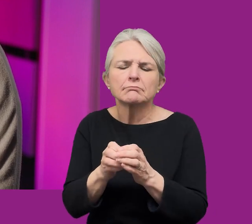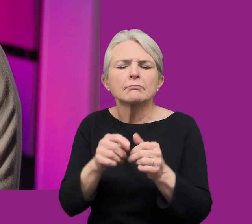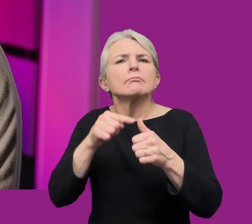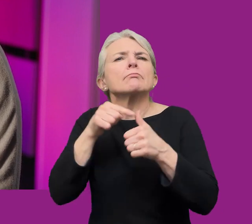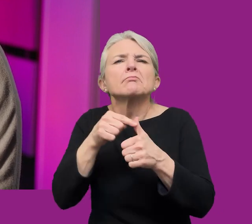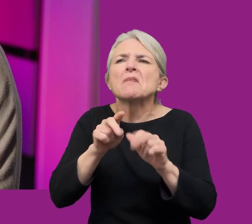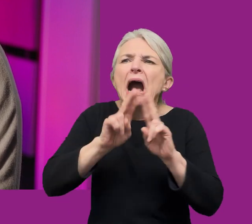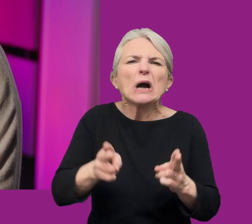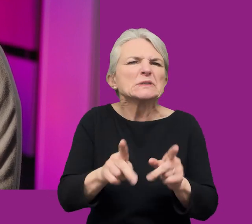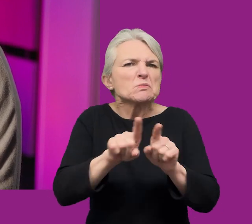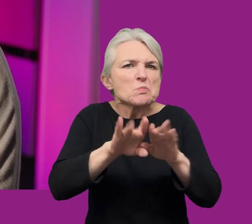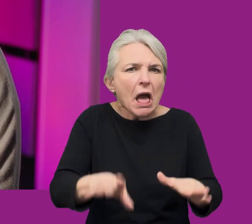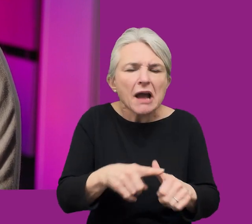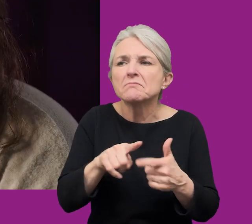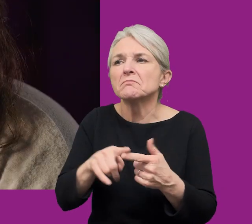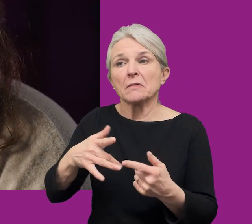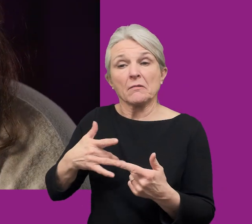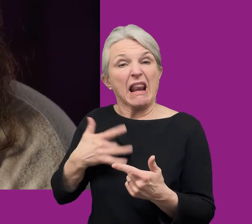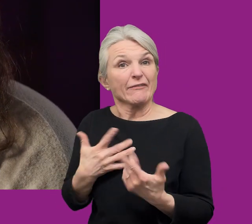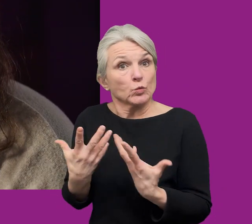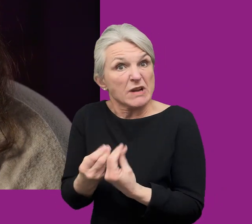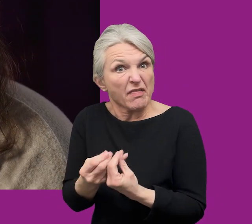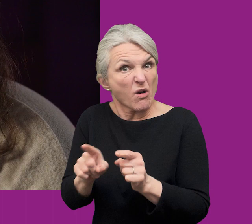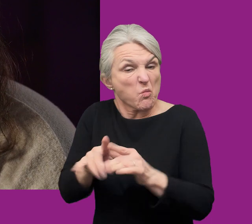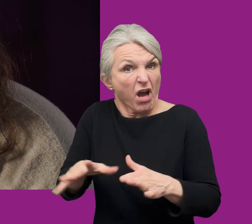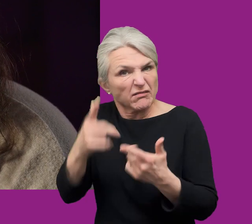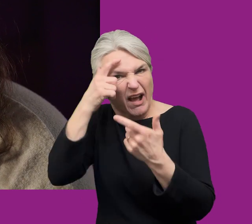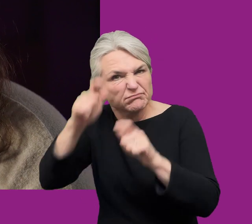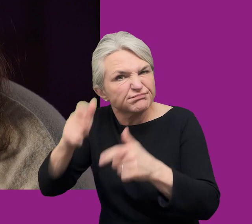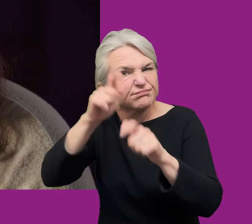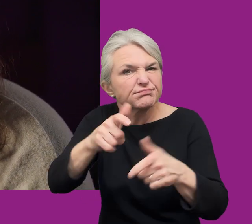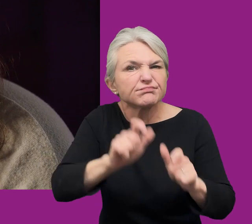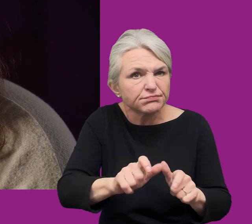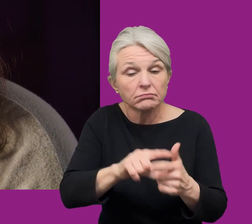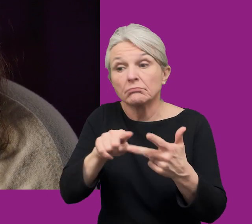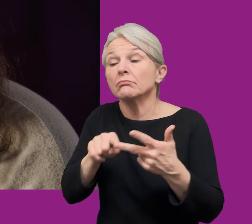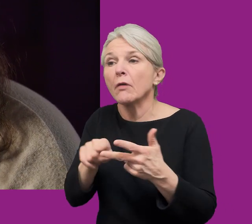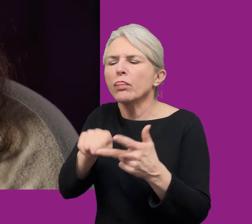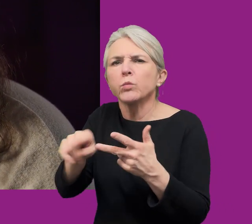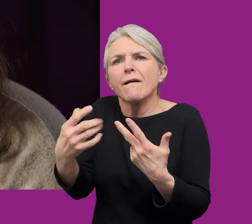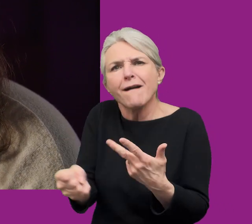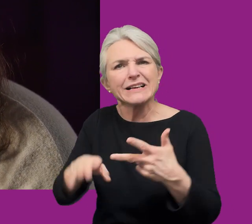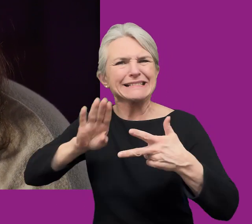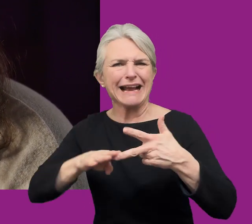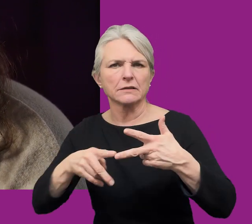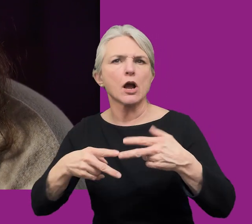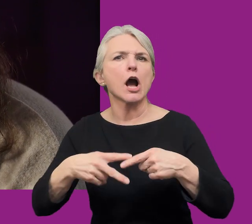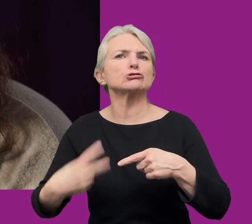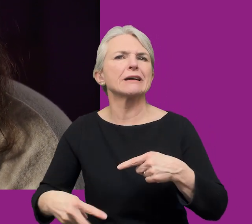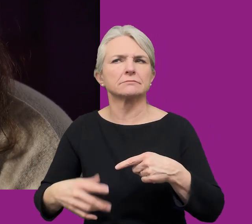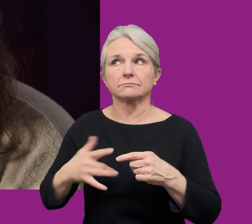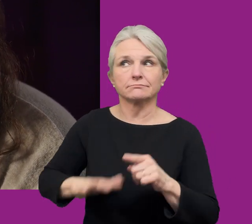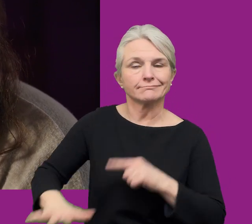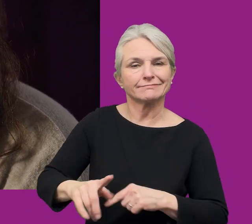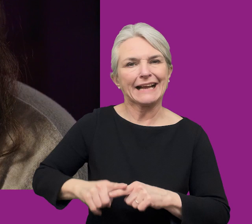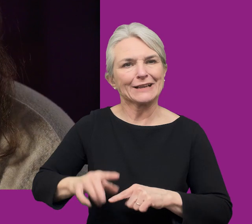ag ail-gyfeiriad yng Nghymru a Lloegr. Mae hyn yn rhoi gwybodaeth i ni am gartrefi fel y math o gartref y mae pobl yn byw ynddynt, nifer o bobl